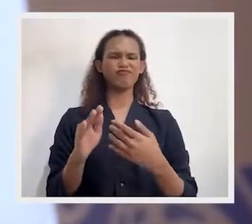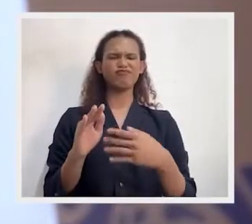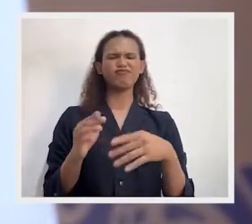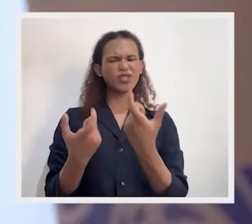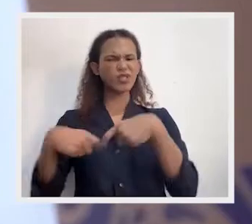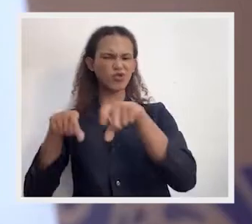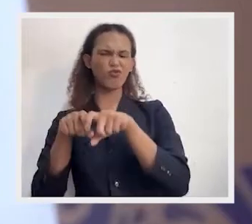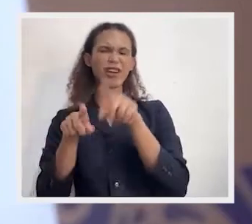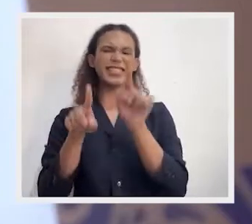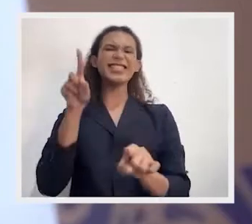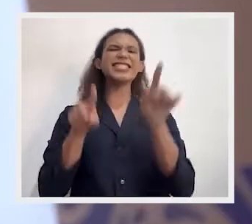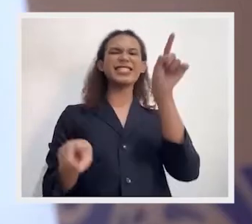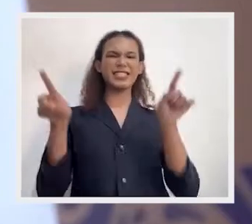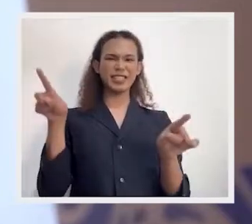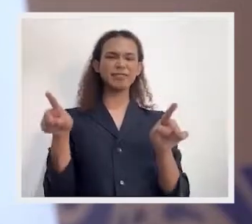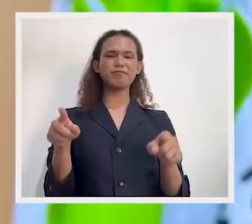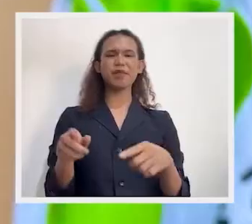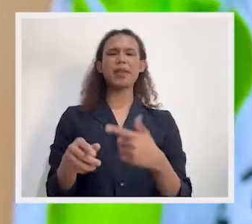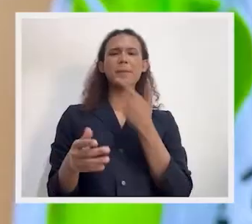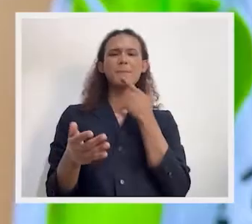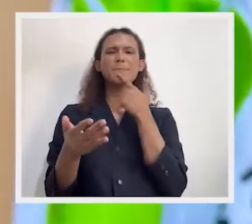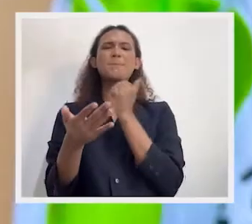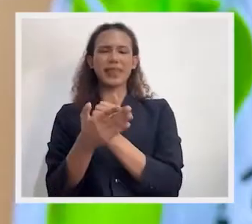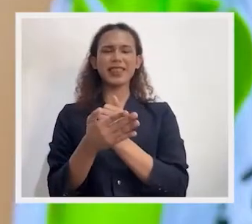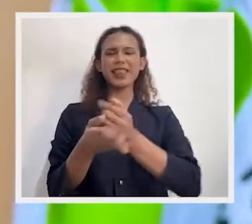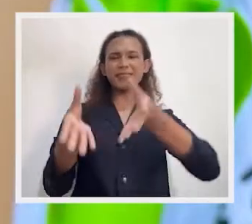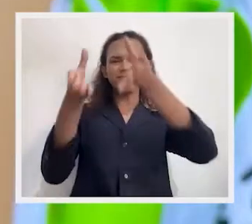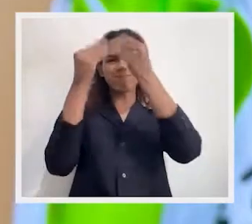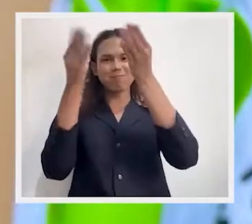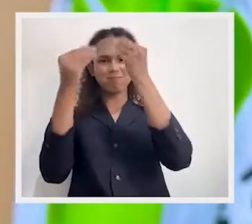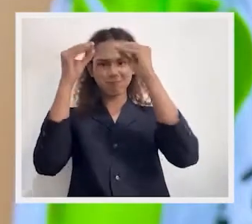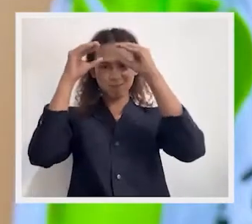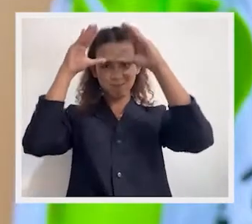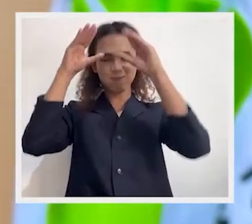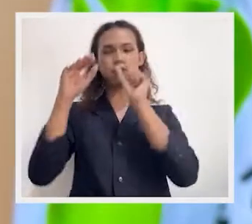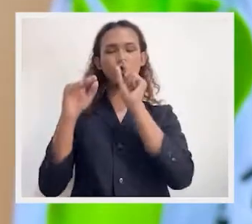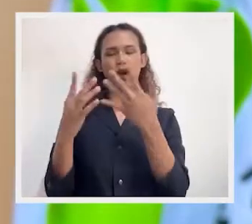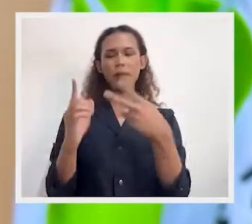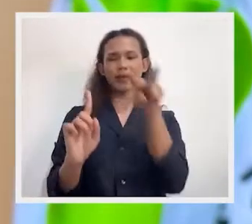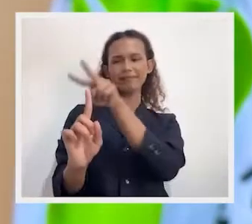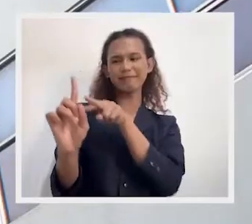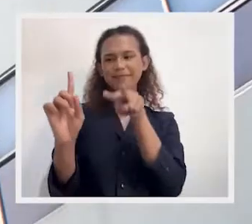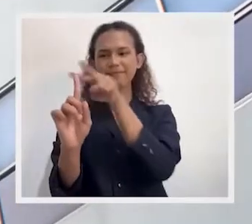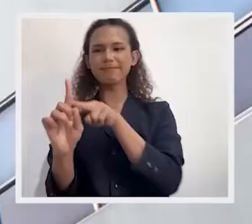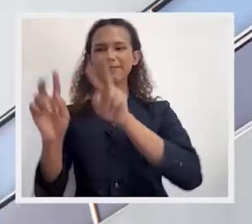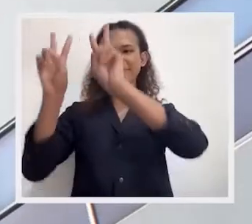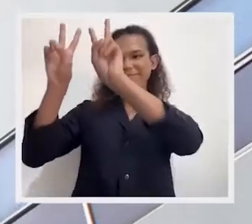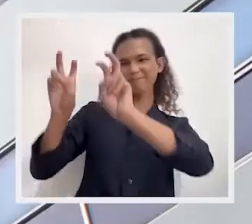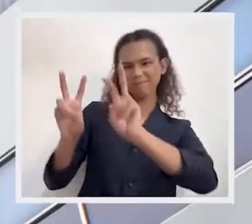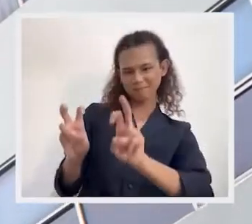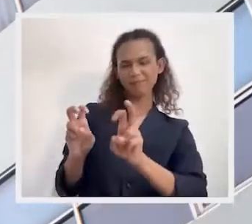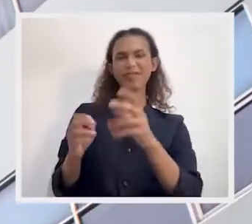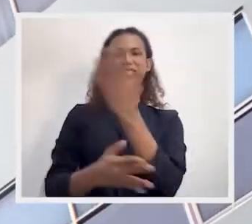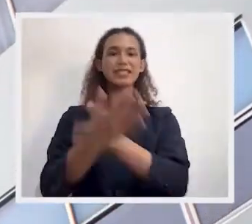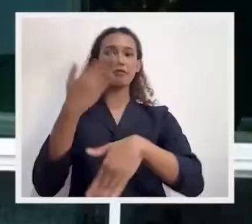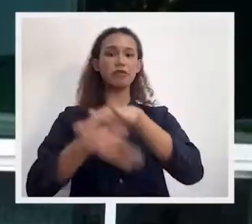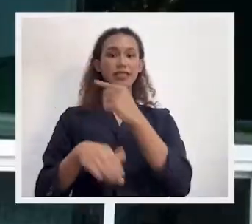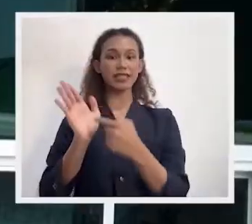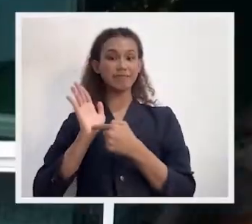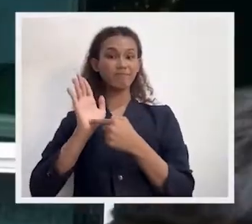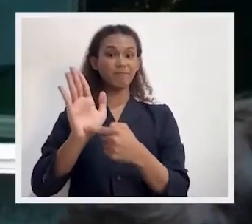disabilitasnya. Keterampilan ini juga penting untuk mengidentifikasi serta memberikan intervensi dini bagi